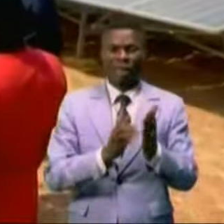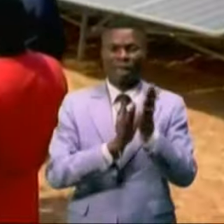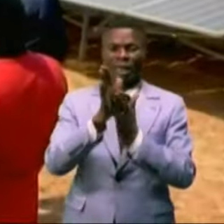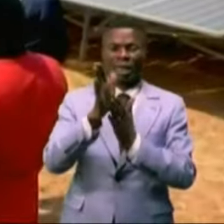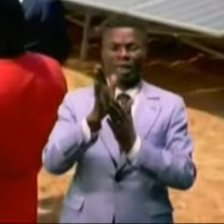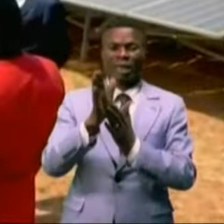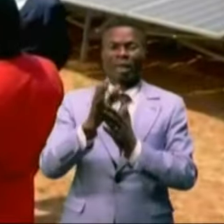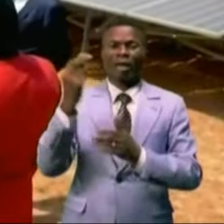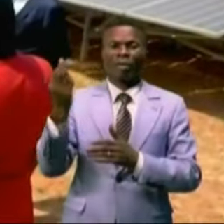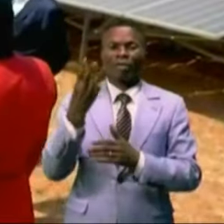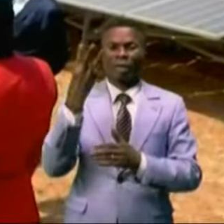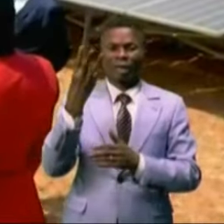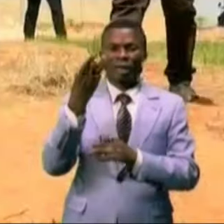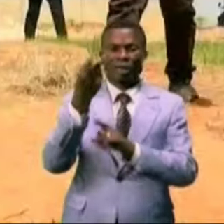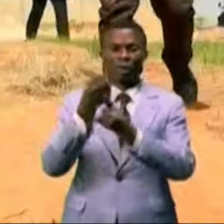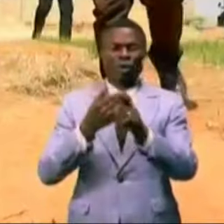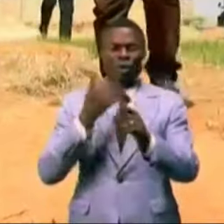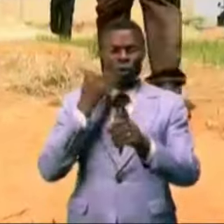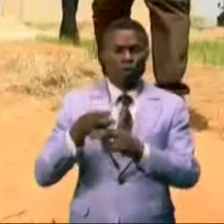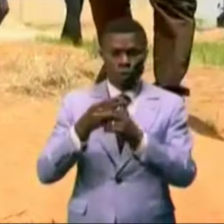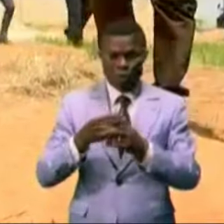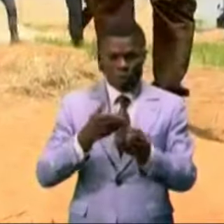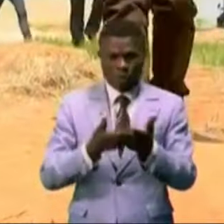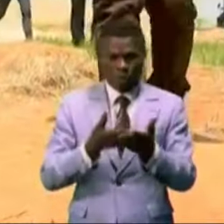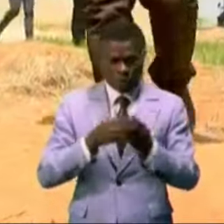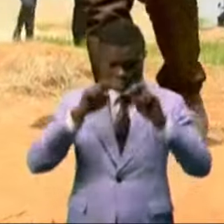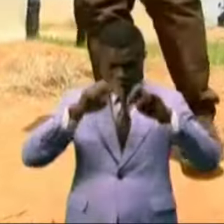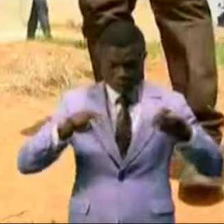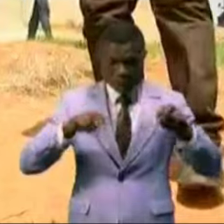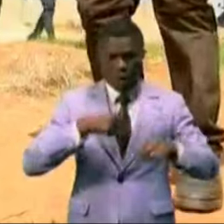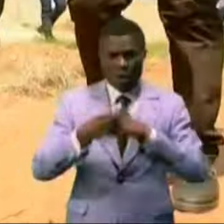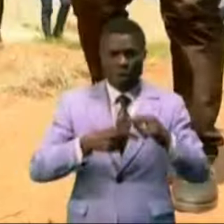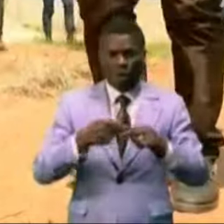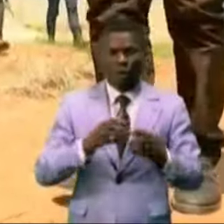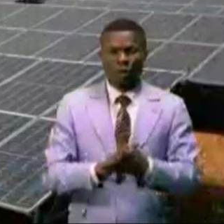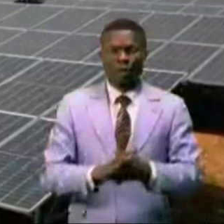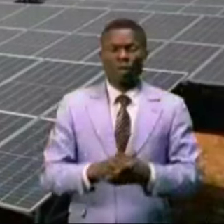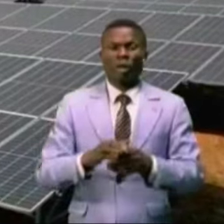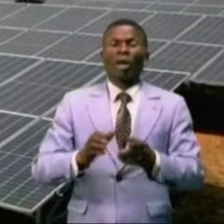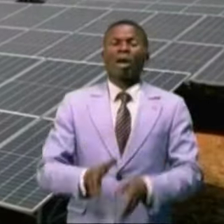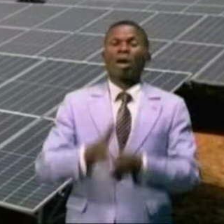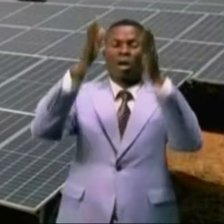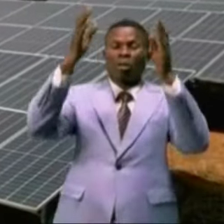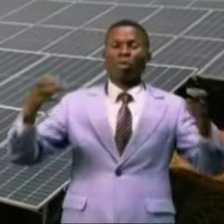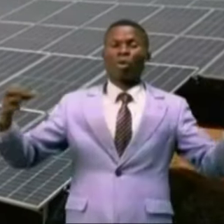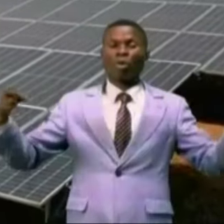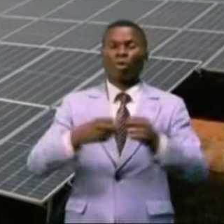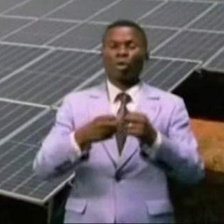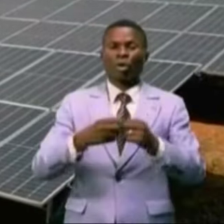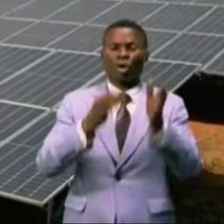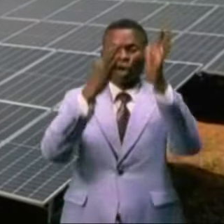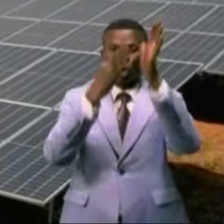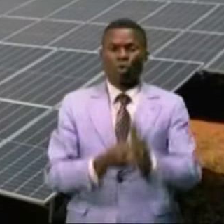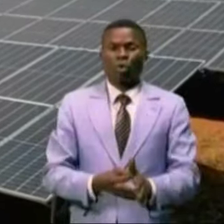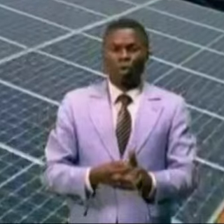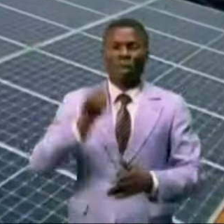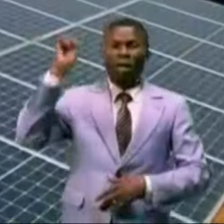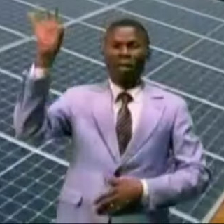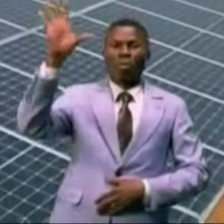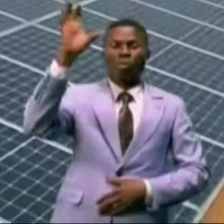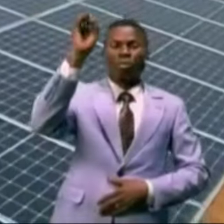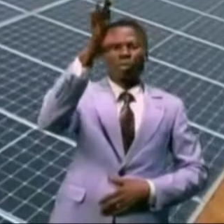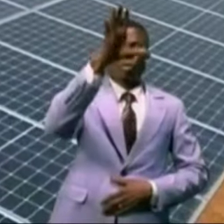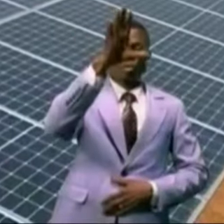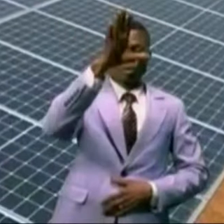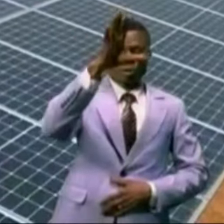à l'issue d'une visite des contrôles. La vérification a commencé par les champs photovoltaïques constitués de 800 tonnes de panneaux solaires